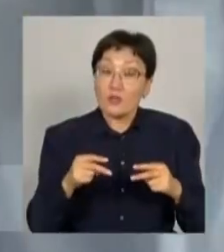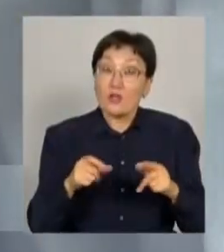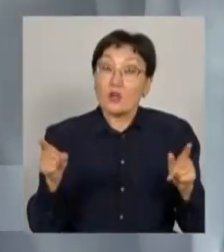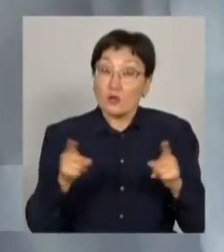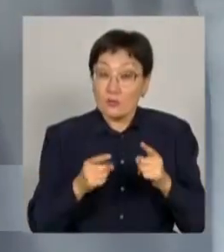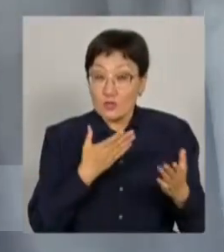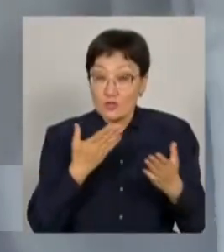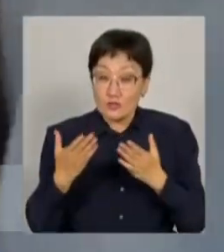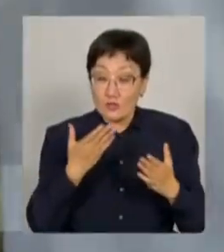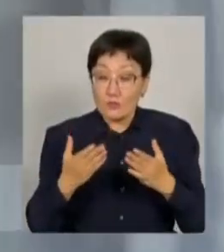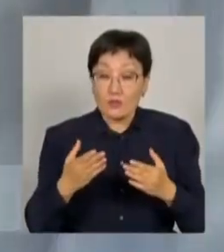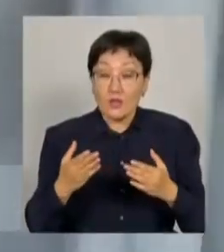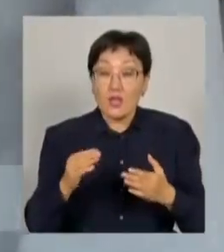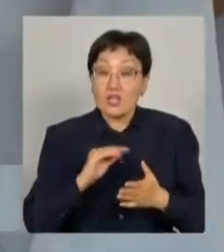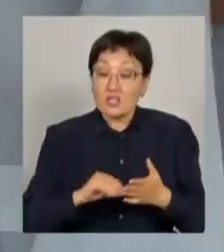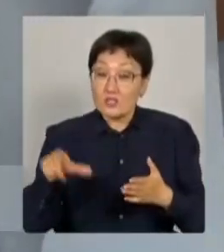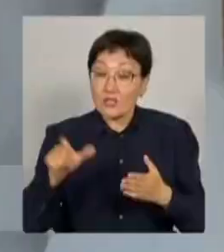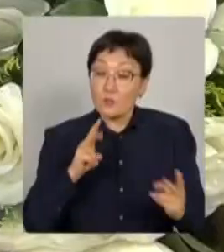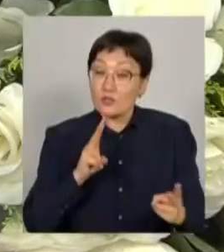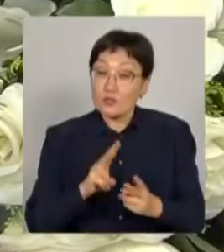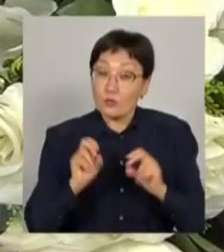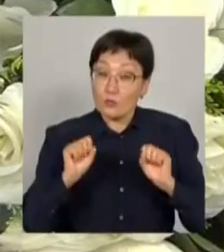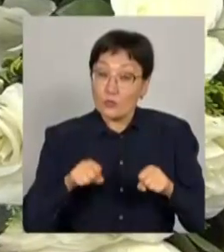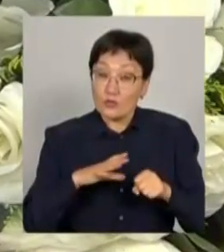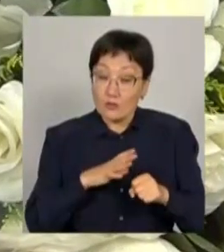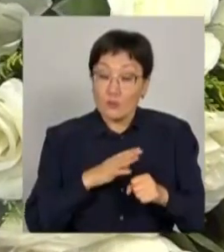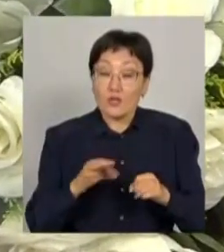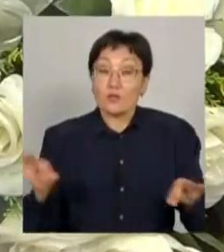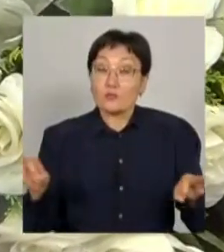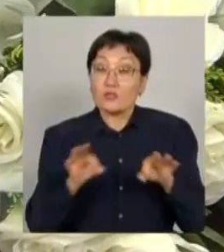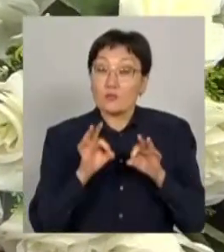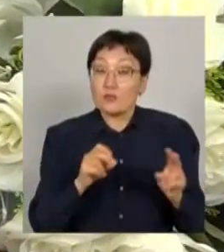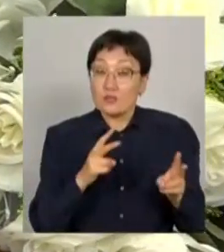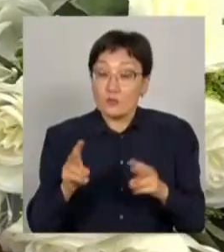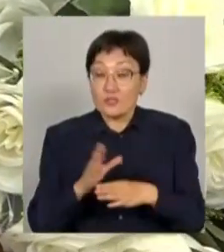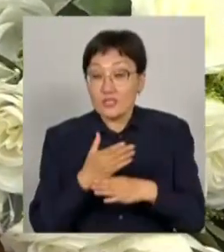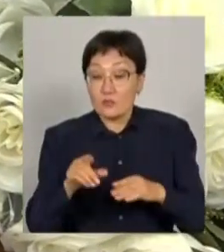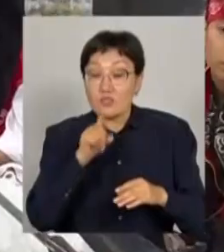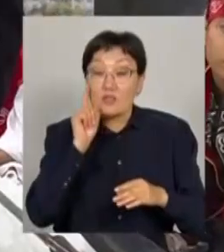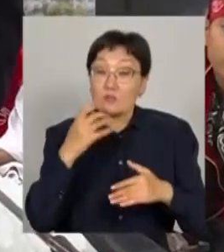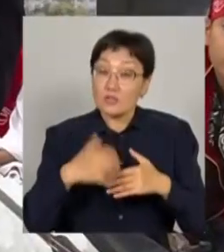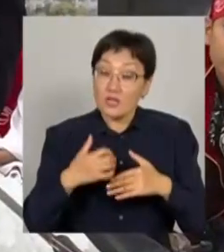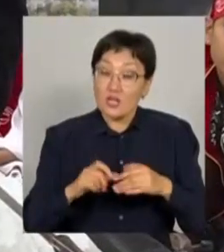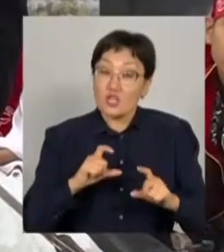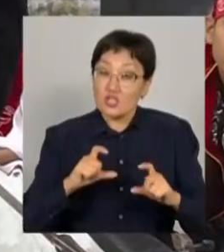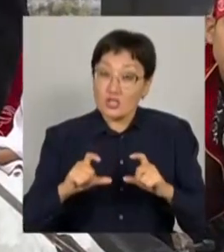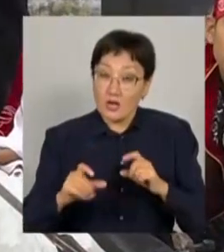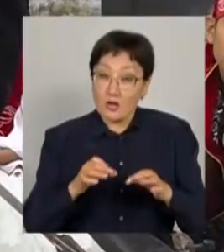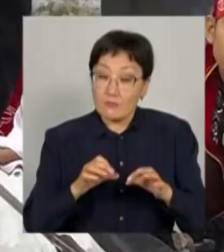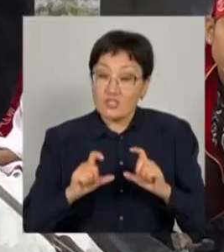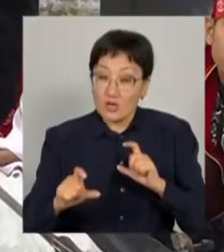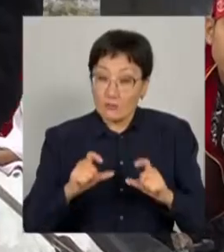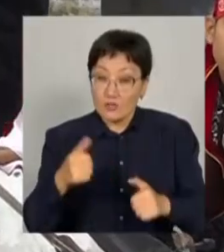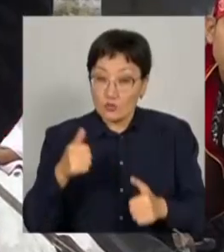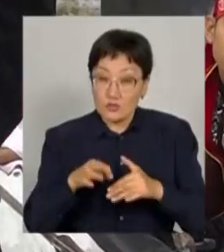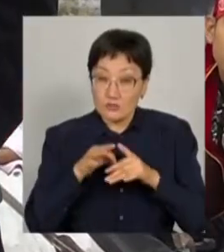туынды авторларымен кездесуге мүмкіндік алған еді. Күй тартылып, ән шырқалған әсем жиыннан бөлек жасөспірімдер арасында шахматтан шағын турнир де